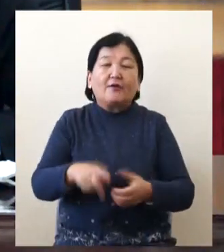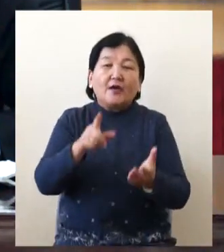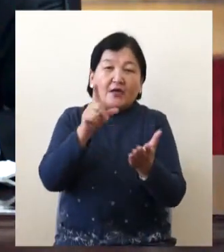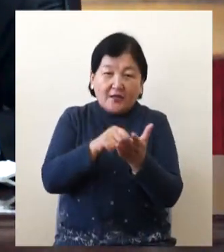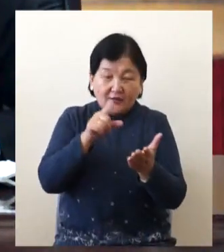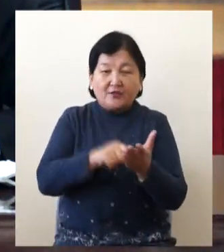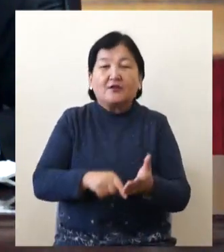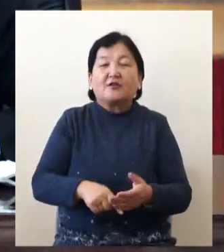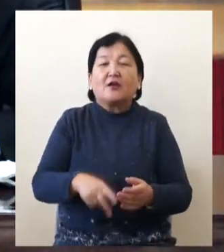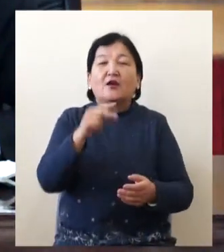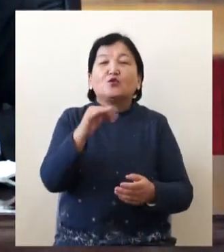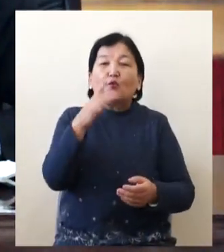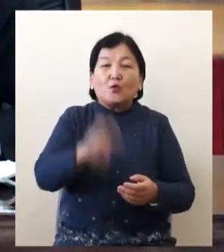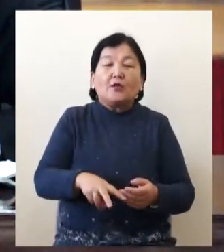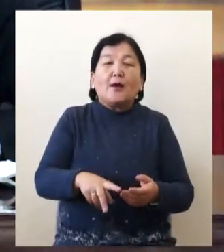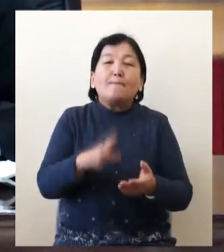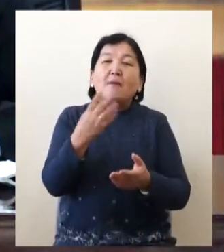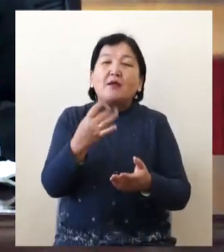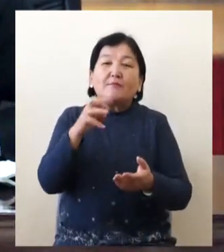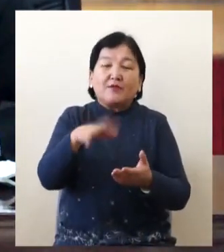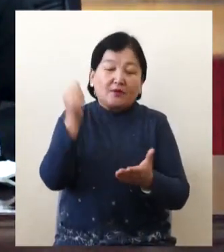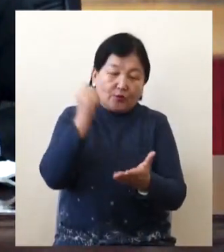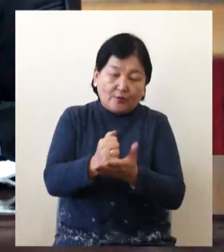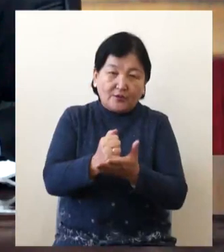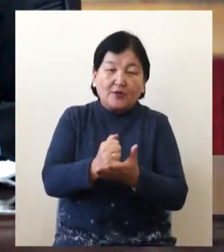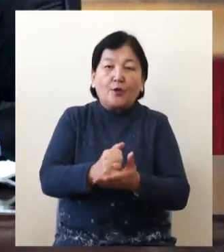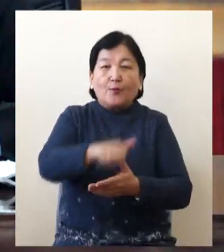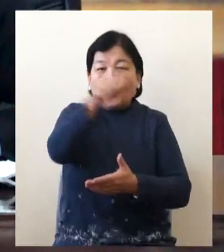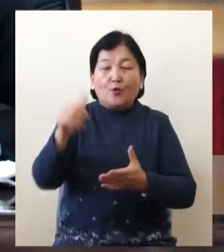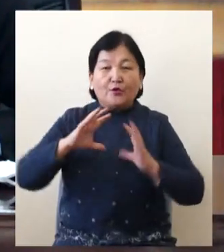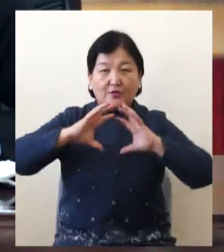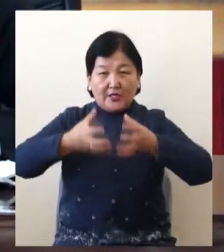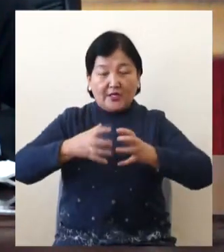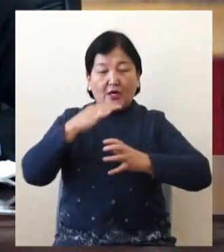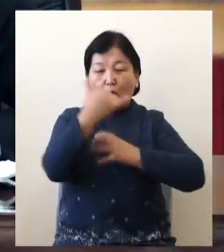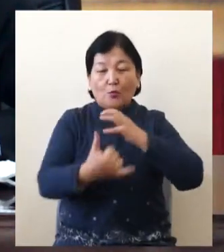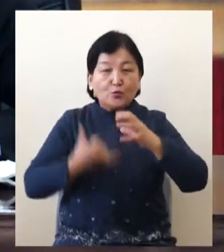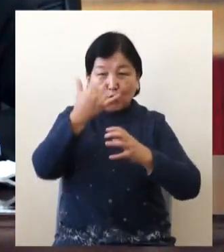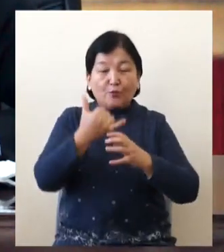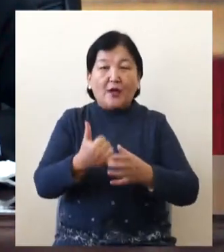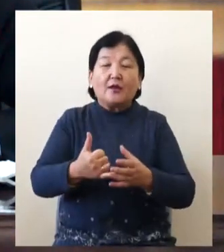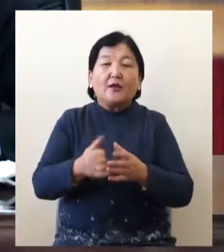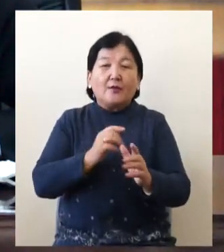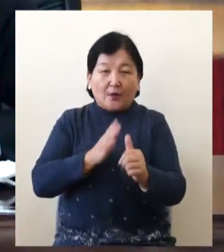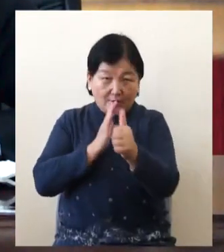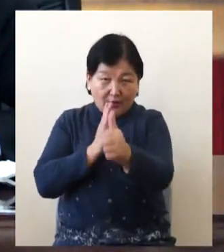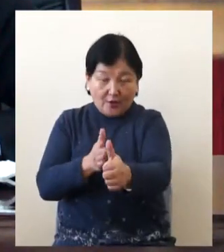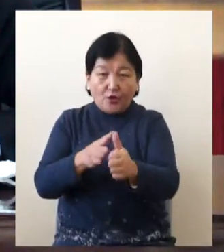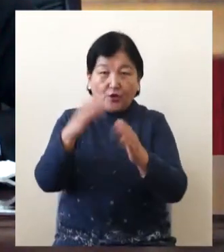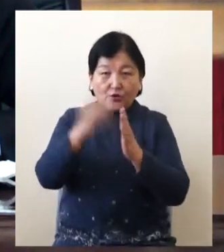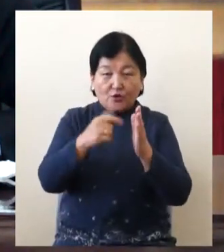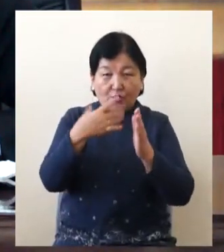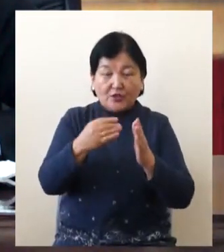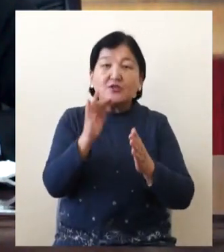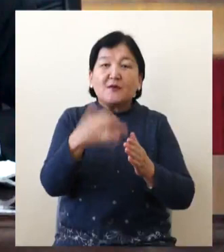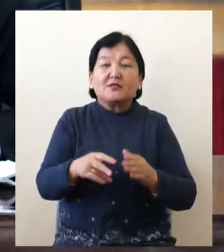бичгийг баталж гишүүн орнууд нь мөрдөж дагаж явнаа гэж гарын үсэг зурсан. Манайх энэ байгууллагад